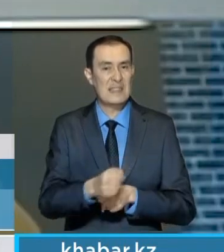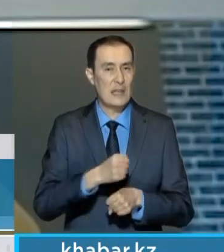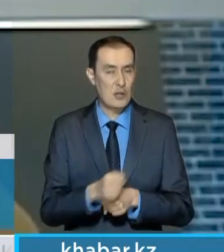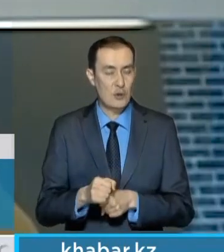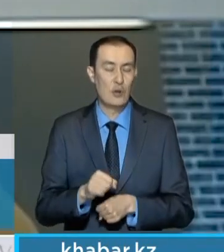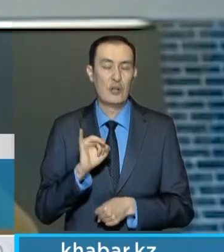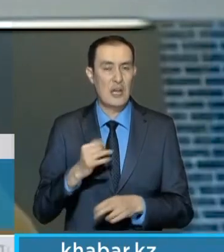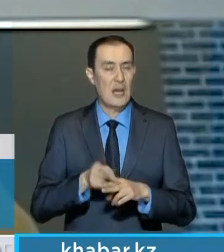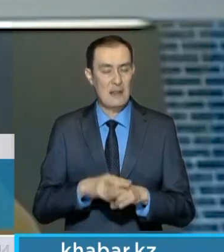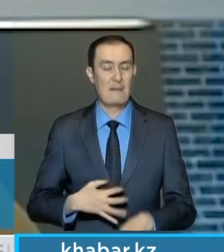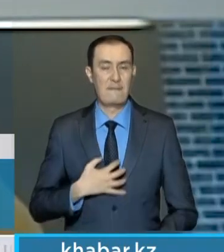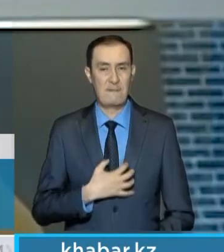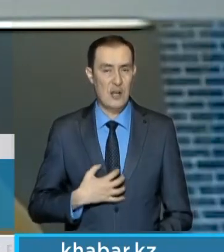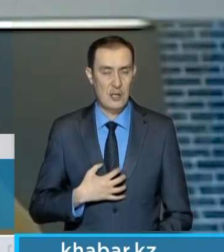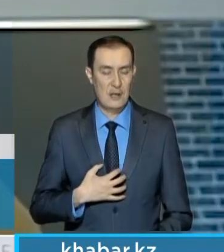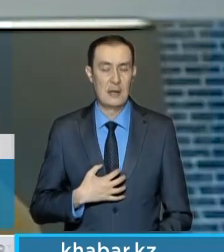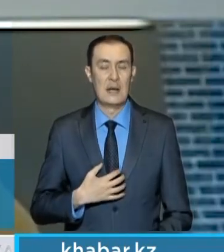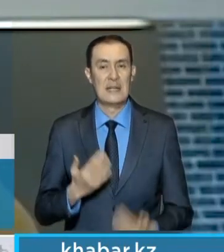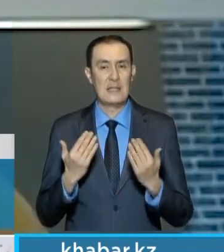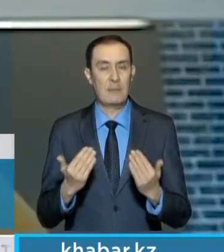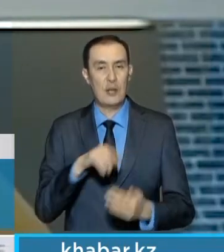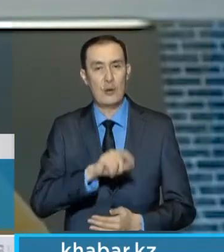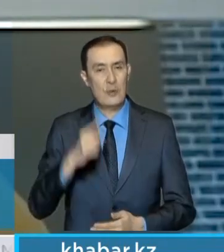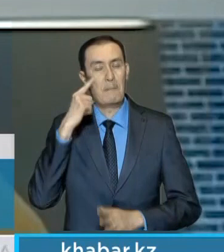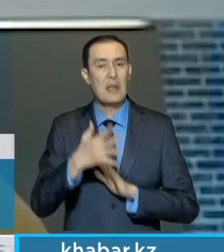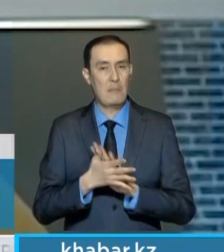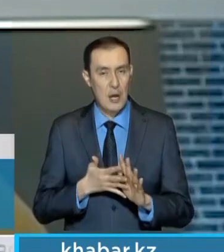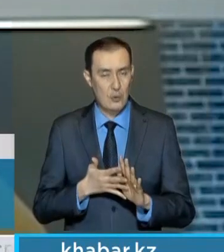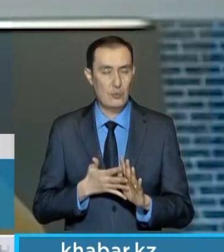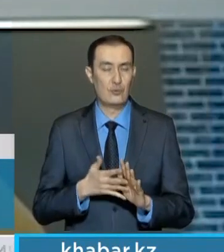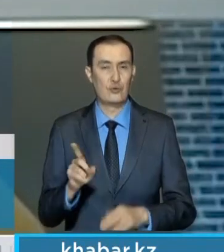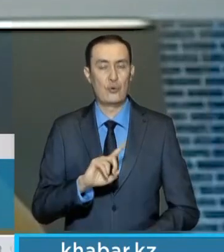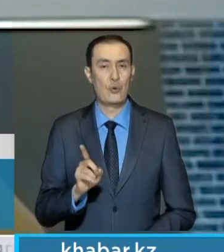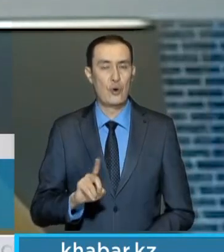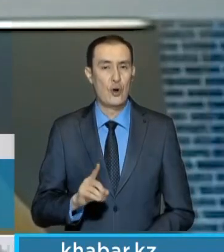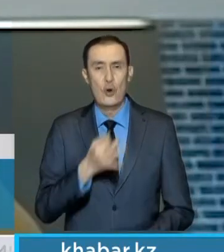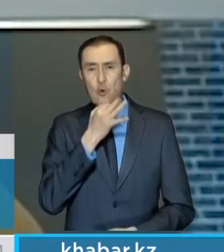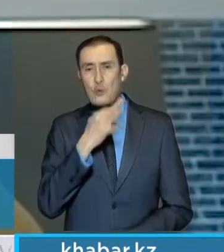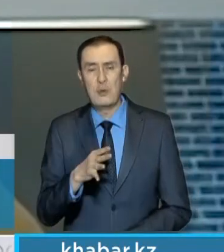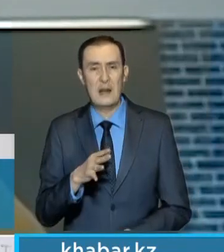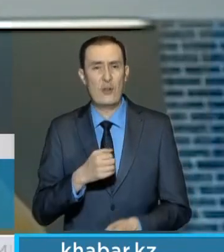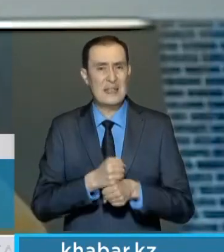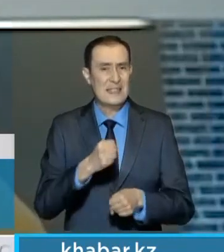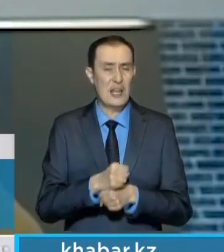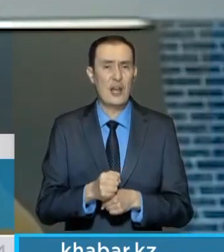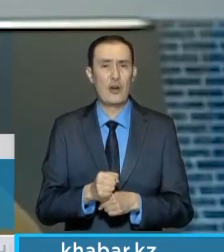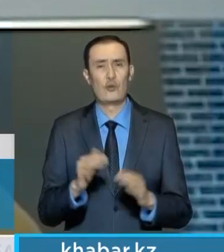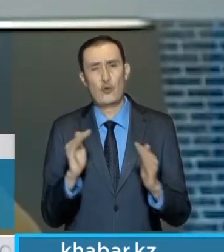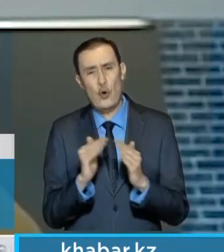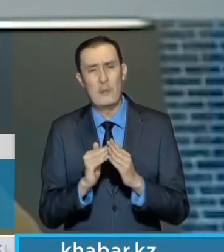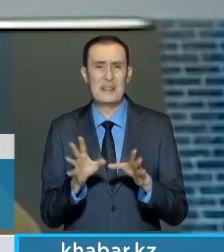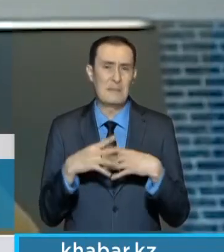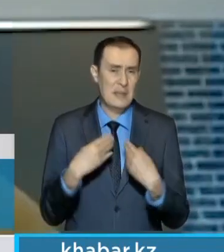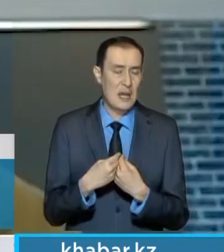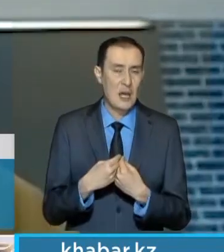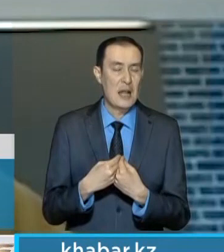и это очень важно то есть теперь люди понимают что любые проявления насилия в том числе в семейно-бытовой